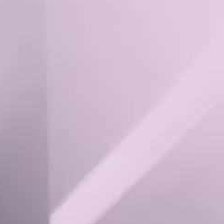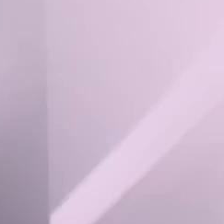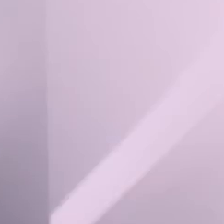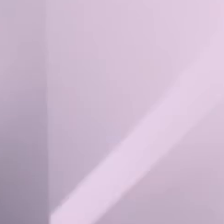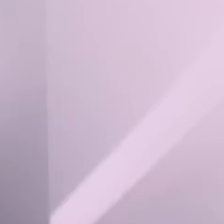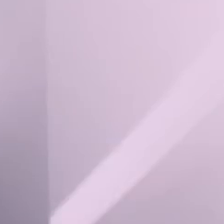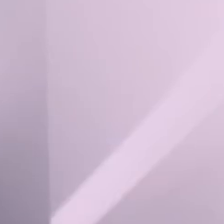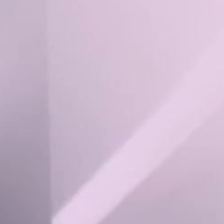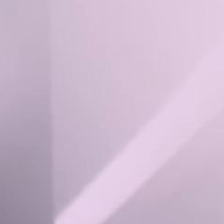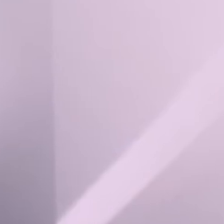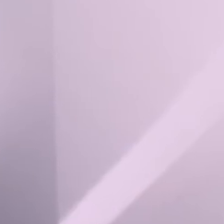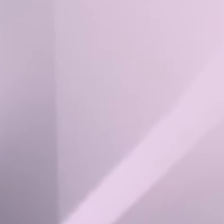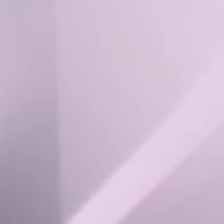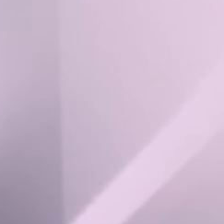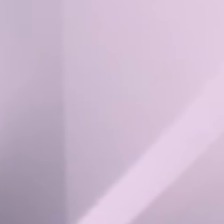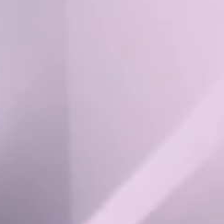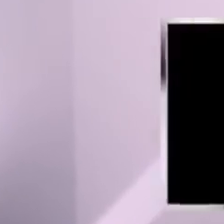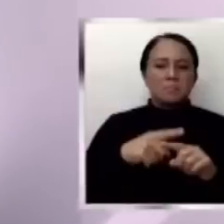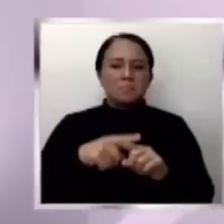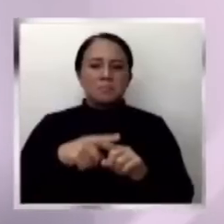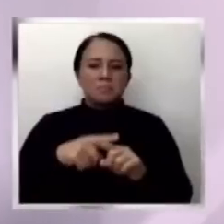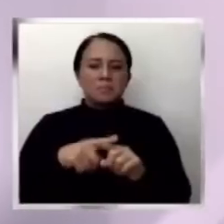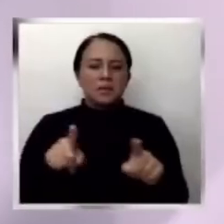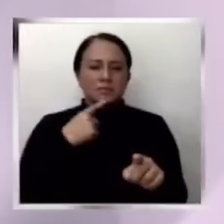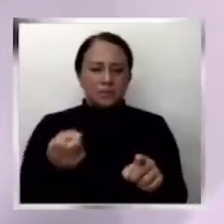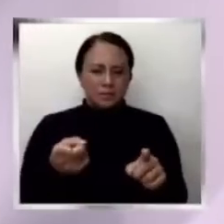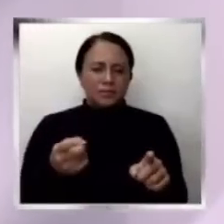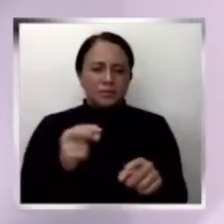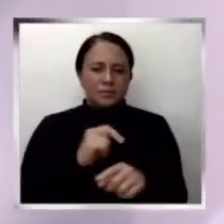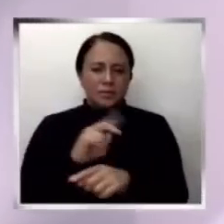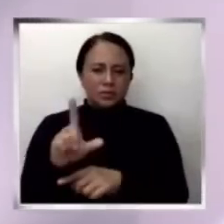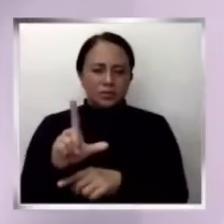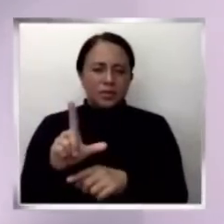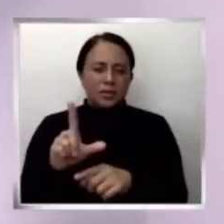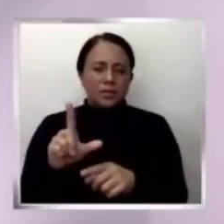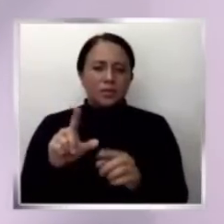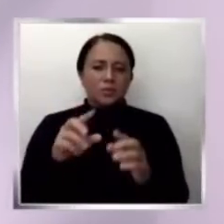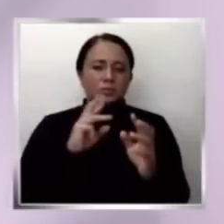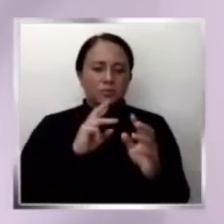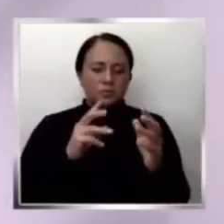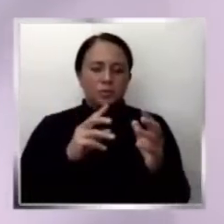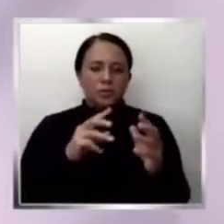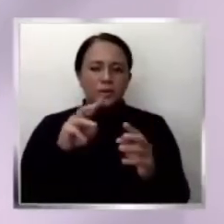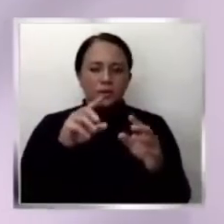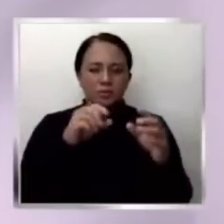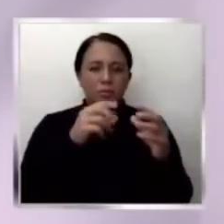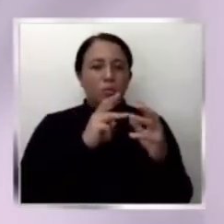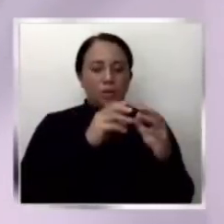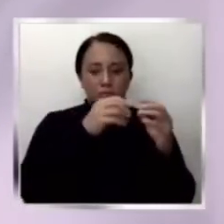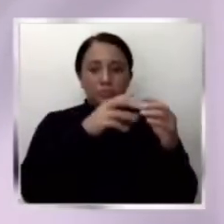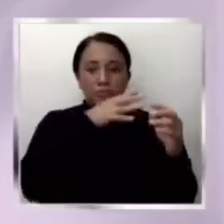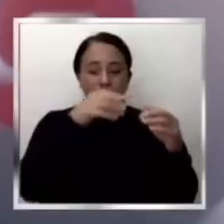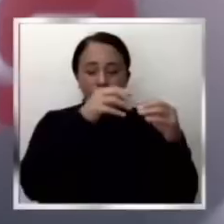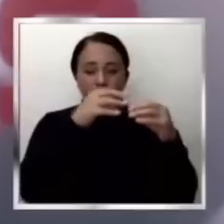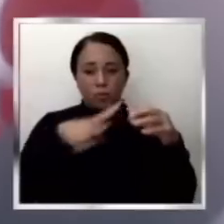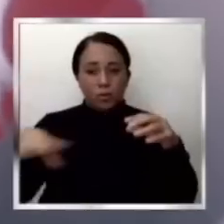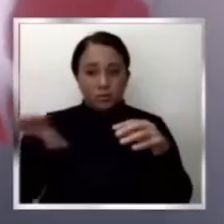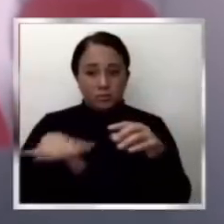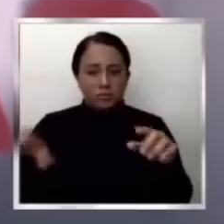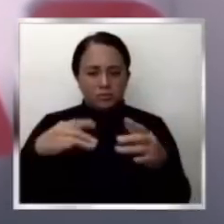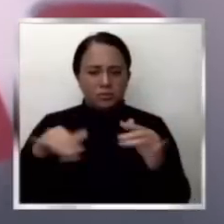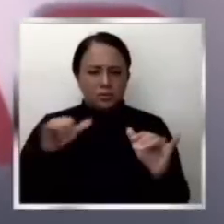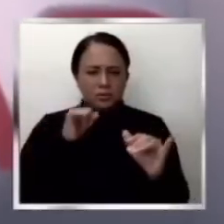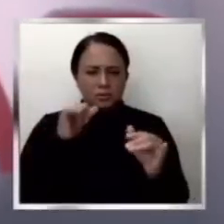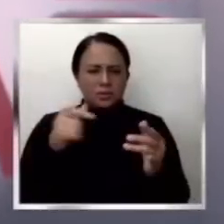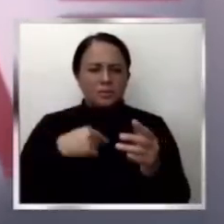probinsya. Pero sabi ng National Irrigation Administration, walang kinalaman ng gate na hindi raw talaga kayang pigilin ng tubig. Sobrang